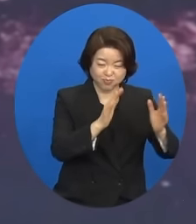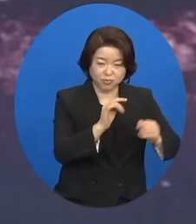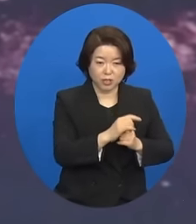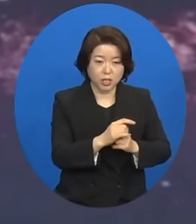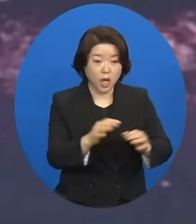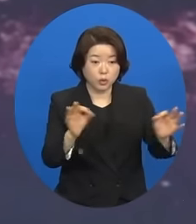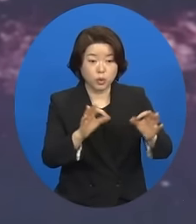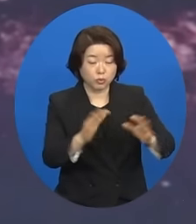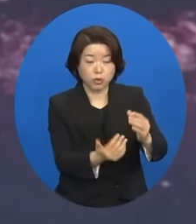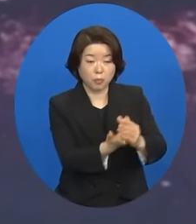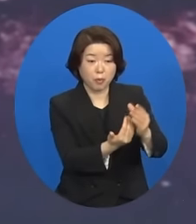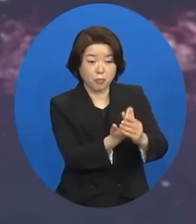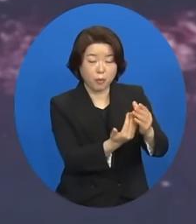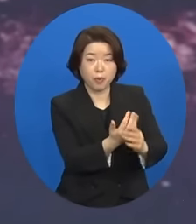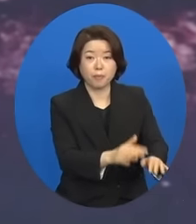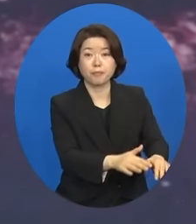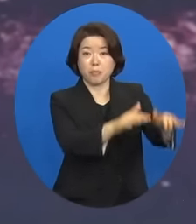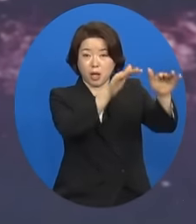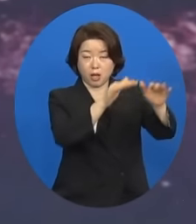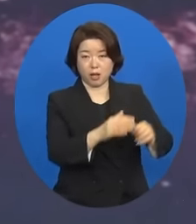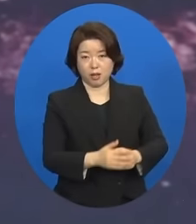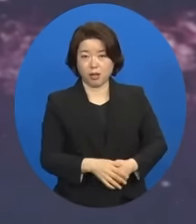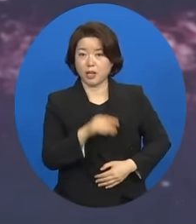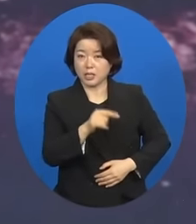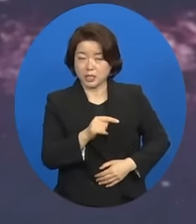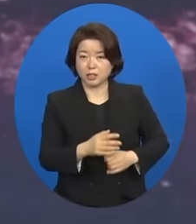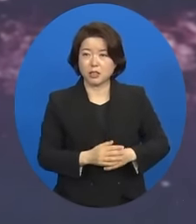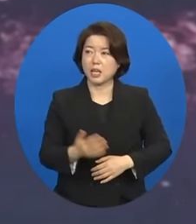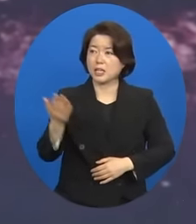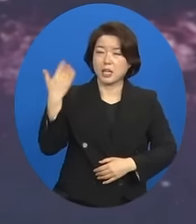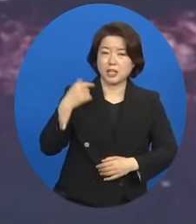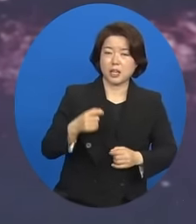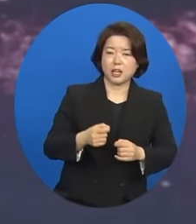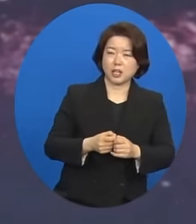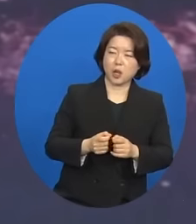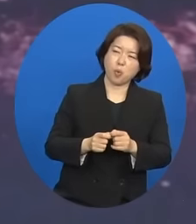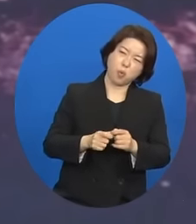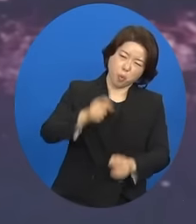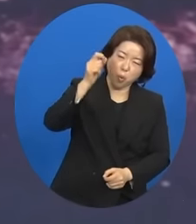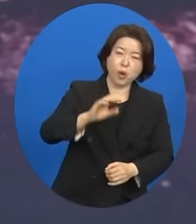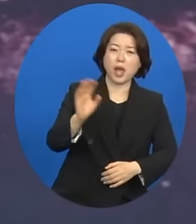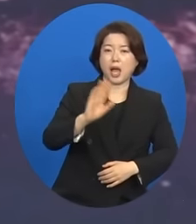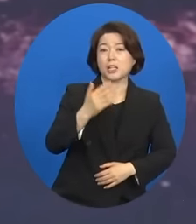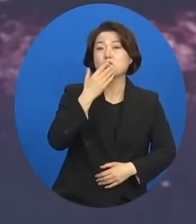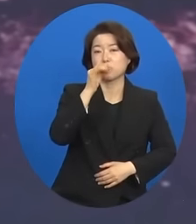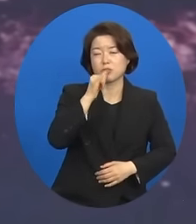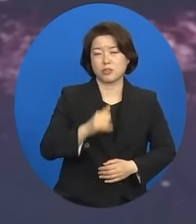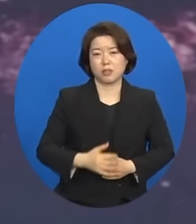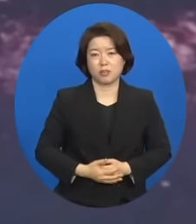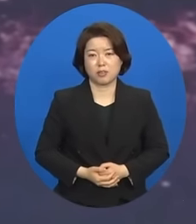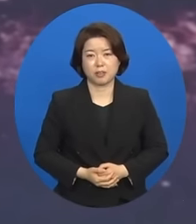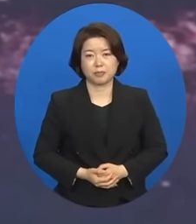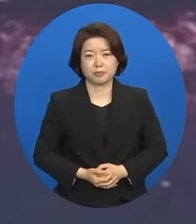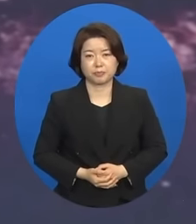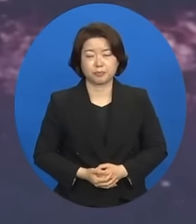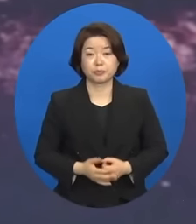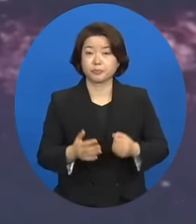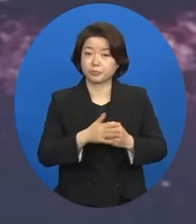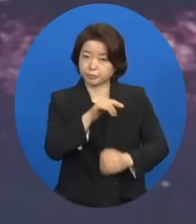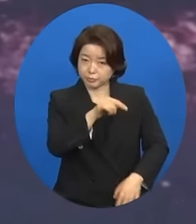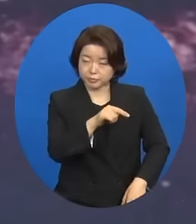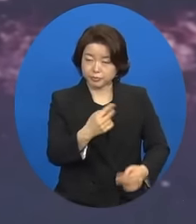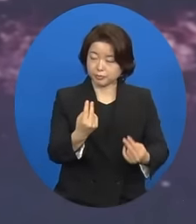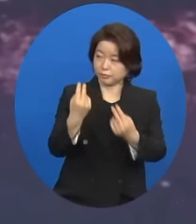최근에 벌어진 이들은 어쩌면 그리 오래전에 뿌린 열매 씨앗이 아닐 수도 있어요 그래서 우리가 이것을